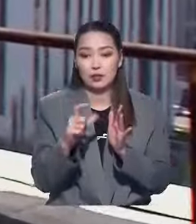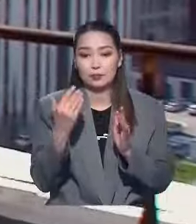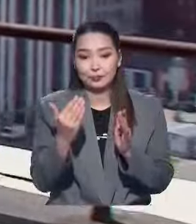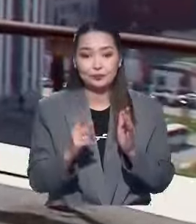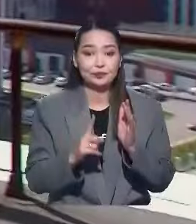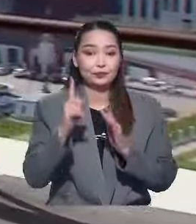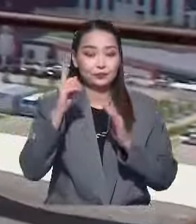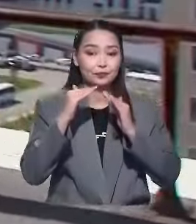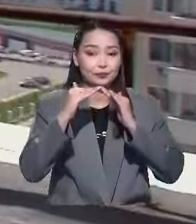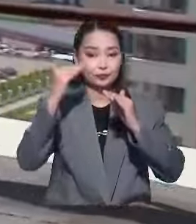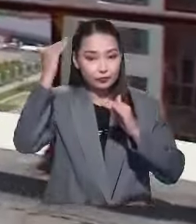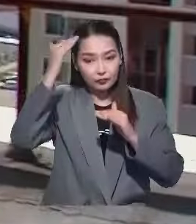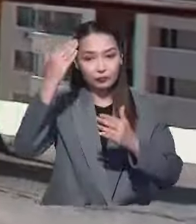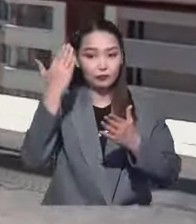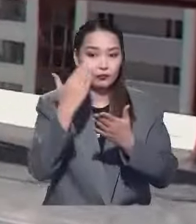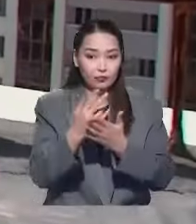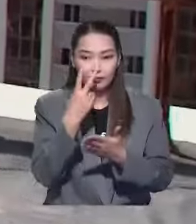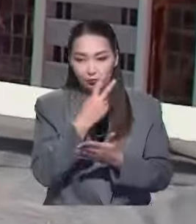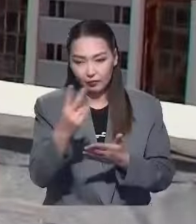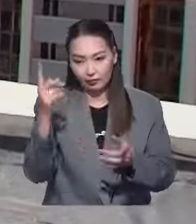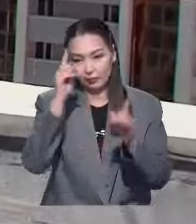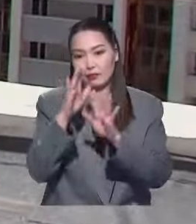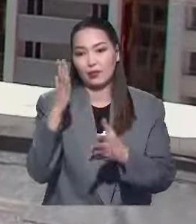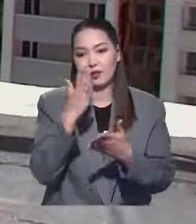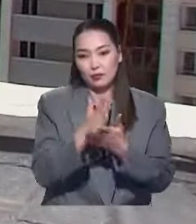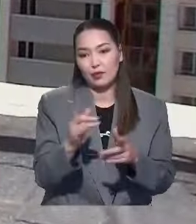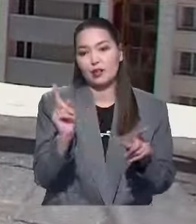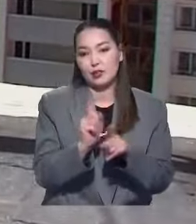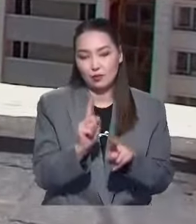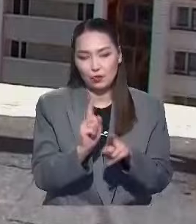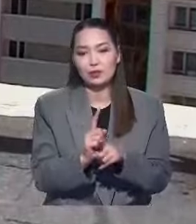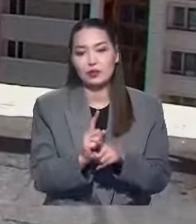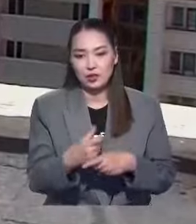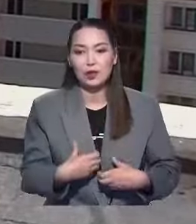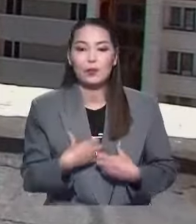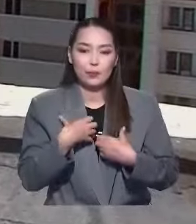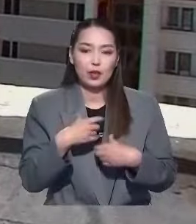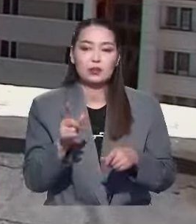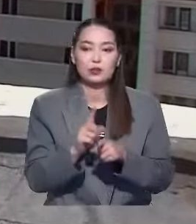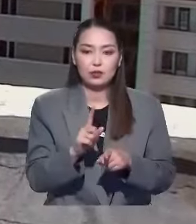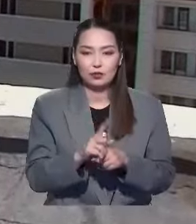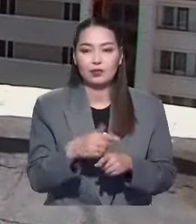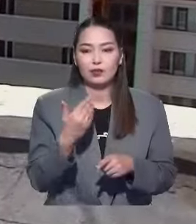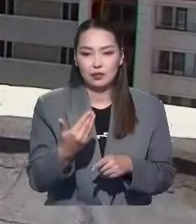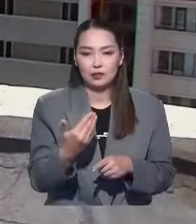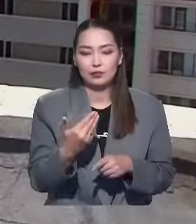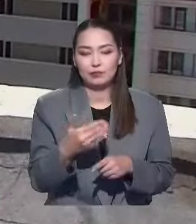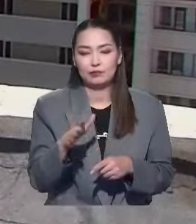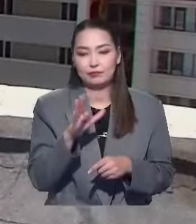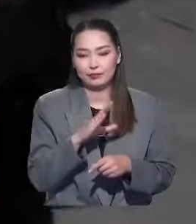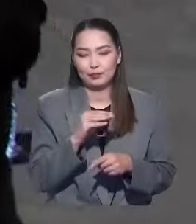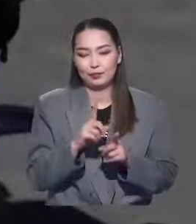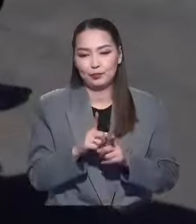мына көріністен басын айналады екен, бірақ сұлулықтан ба, жоқ әлде қорқыныштан ба, ол жағын әлі нақты ажырата алмай